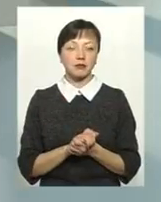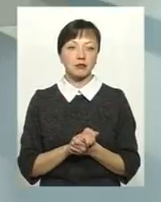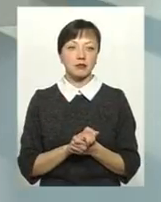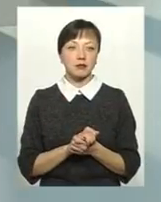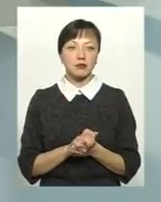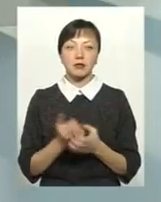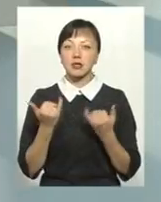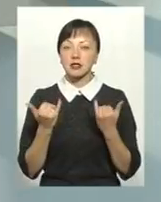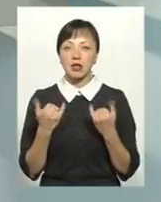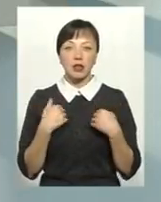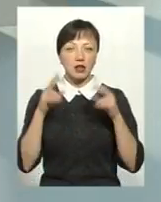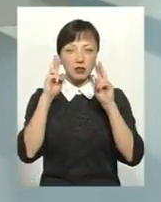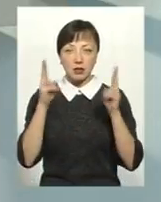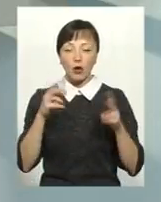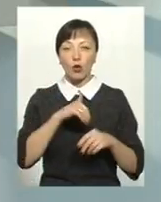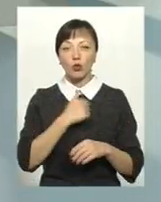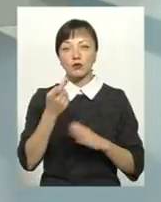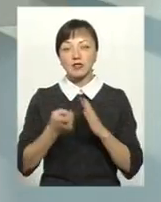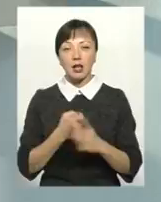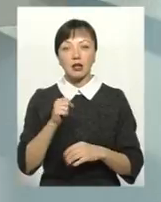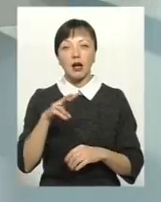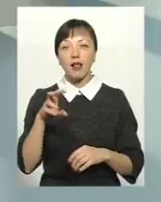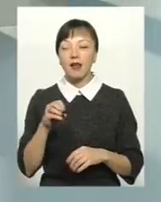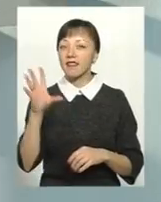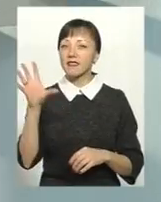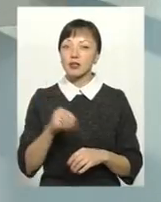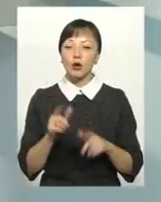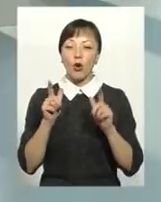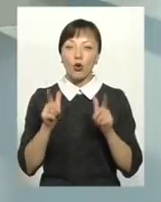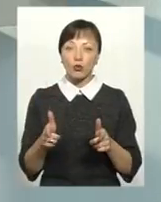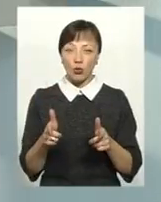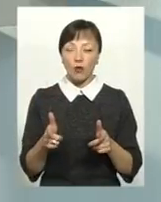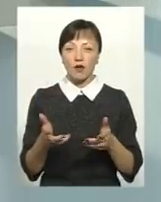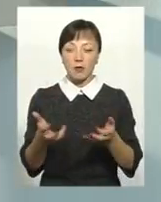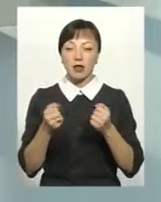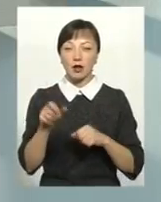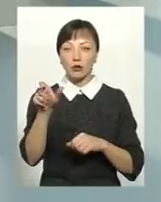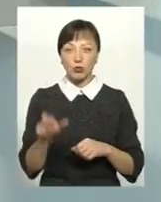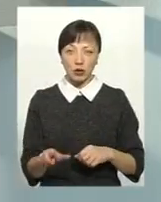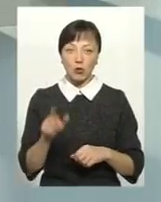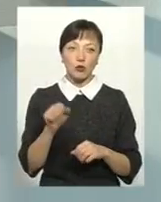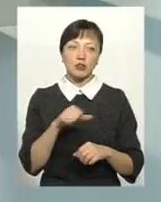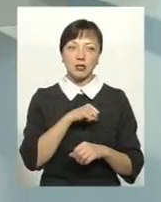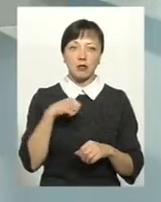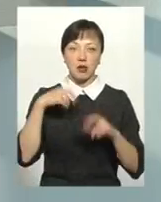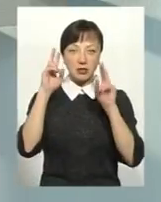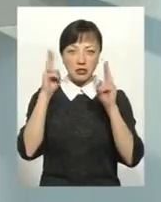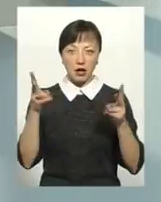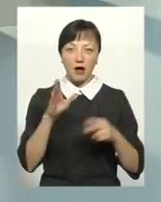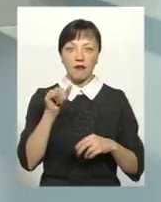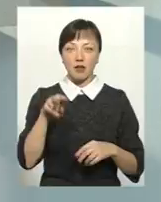аналіз. Зараз я не знаю, я хочу знати. Але не всі готові прийняти людину, якщо в неї, може, вона сама не знає, а